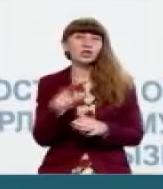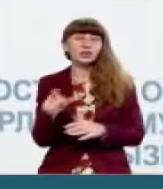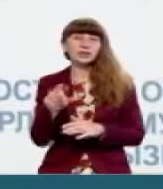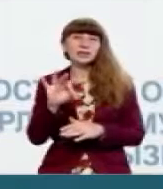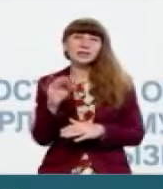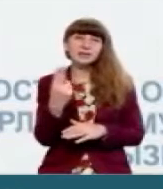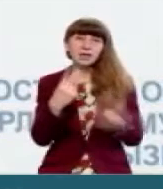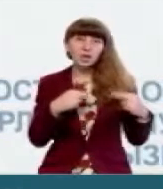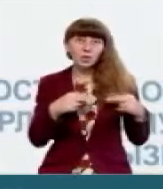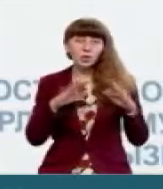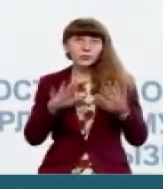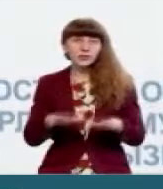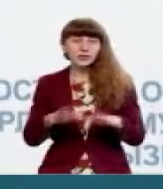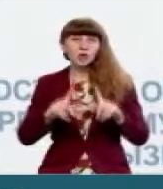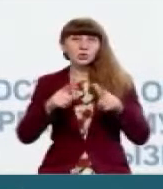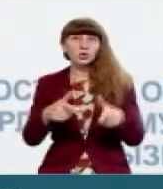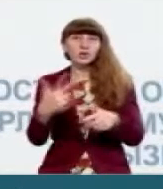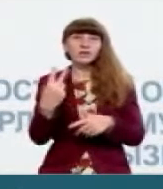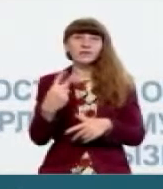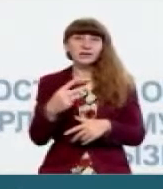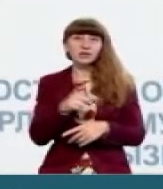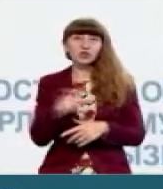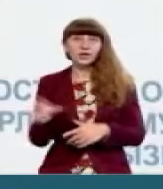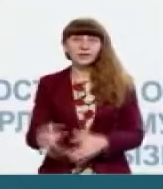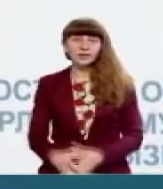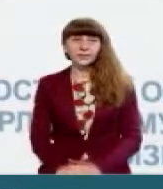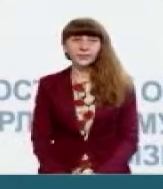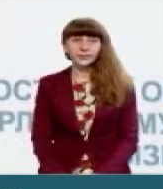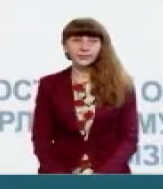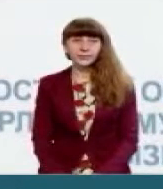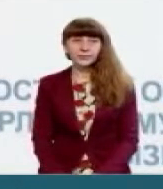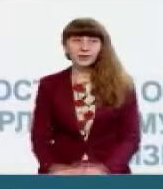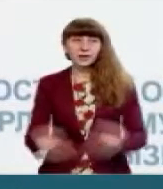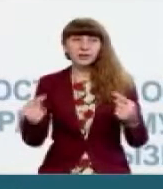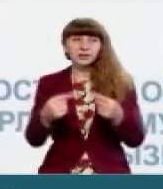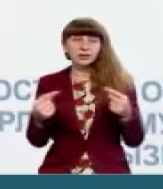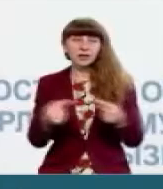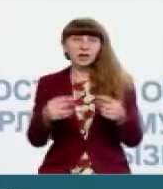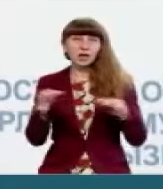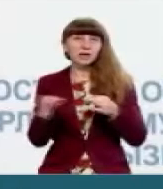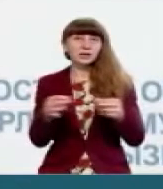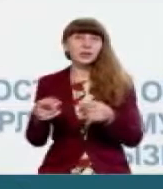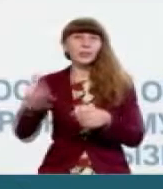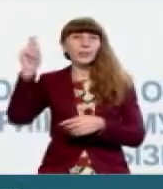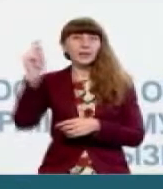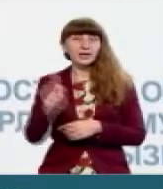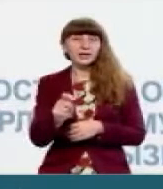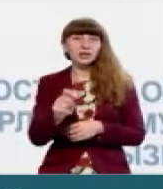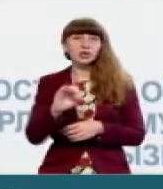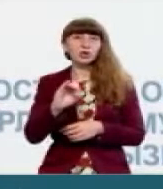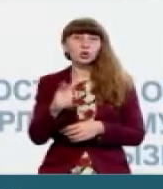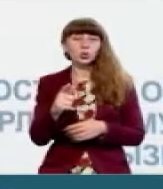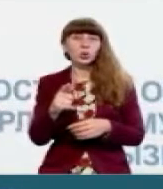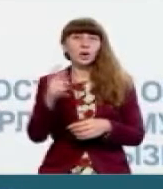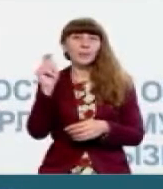еліміздің еңбек күші артық облыстарынан 5 отбасы, яғни 20 адамды қабылдау жоспарланған. Ағымдағы кезеңде 59 аз